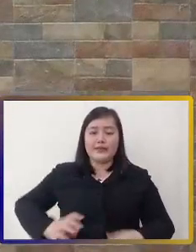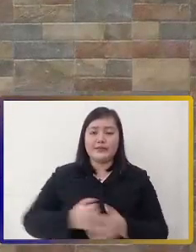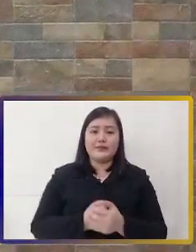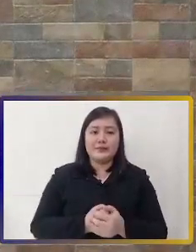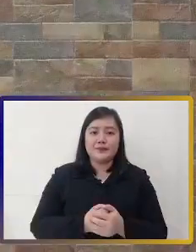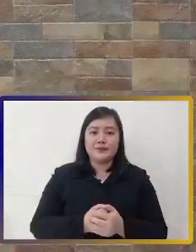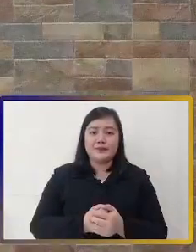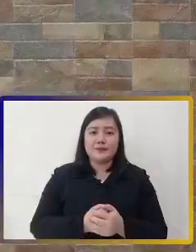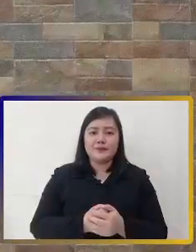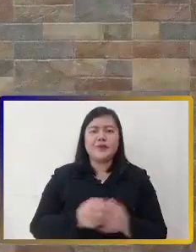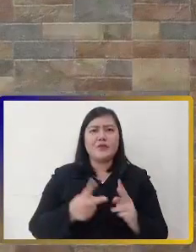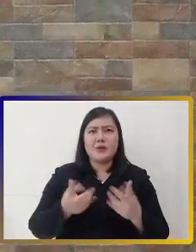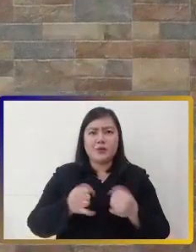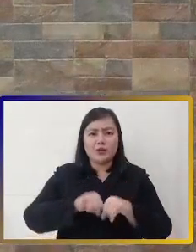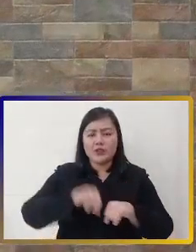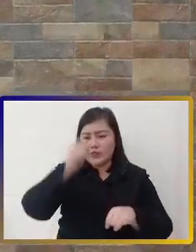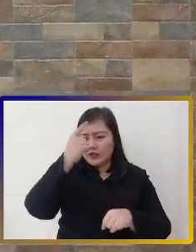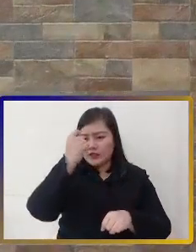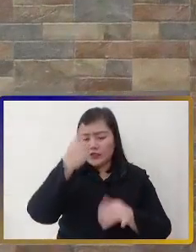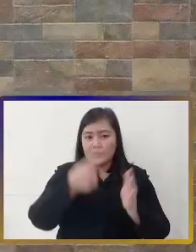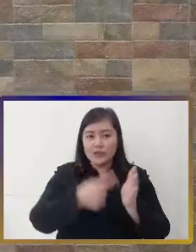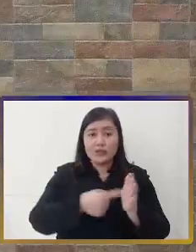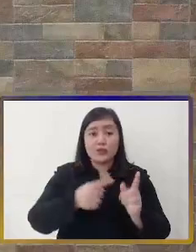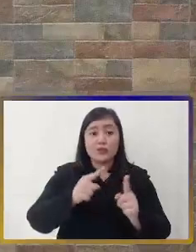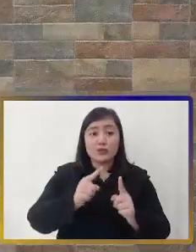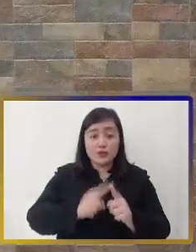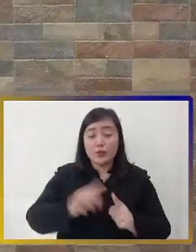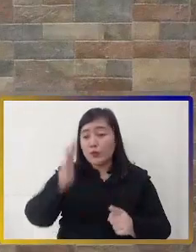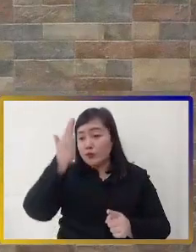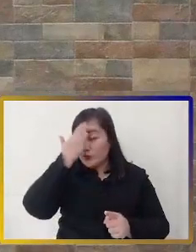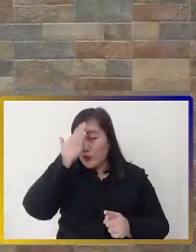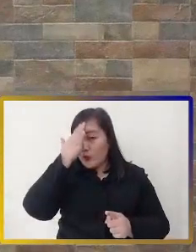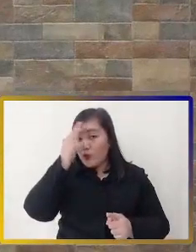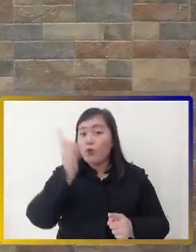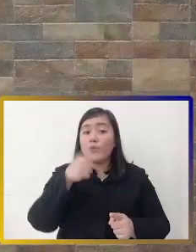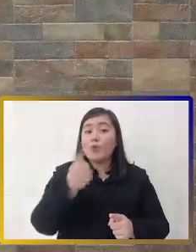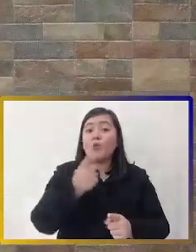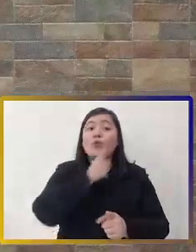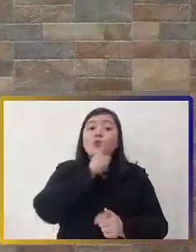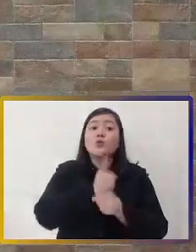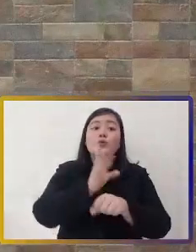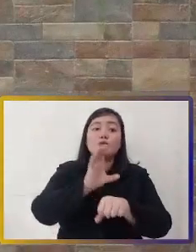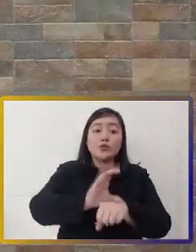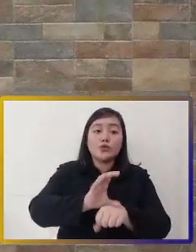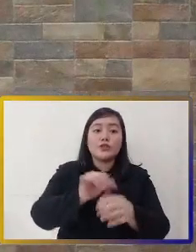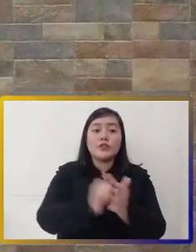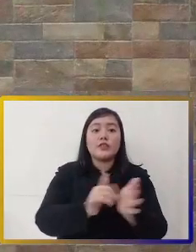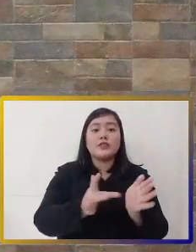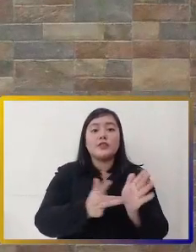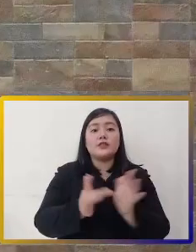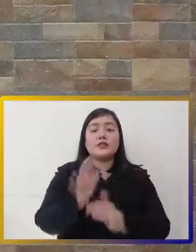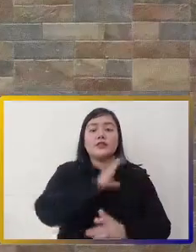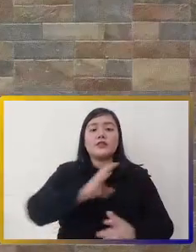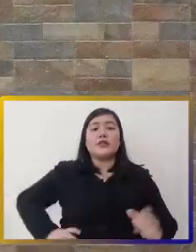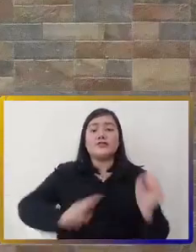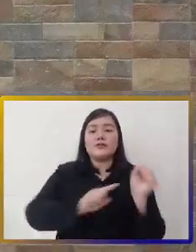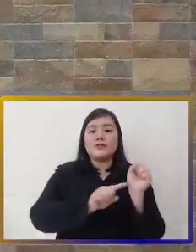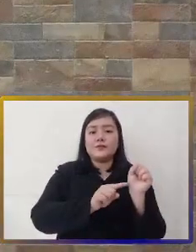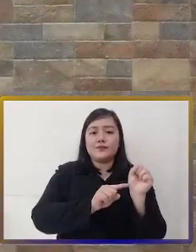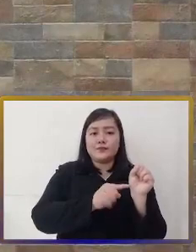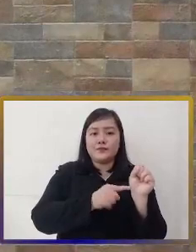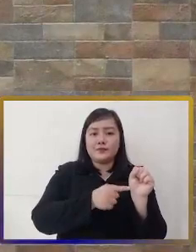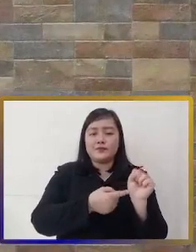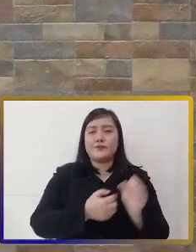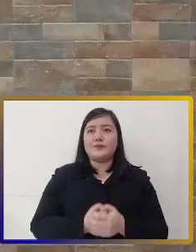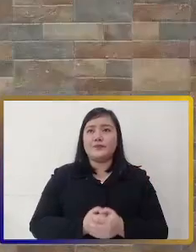na itinatag ng Panginoon Jesucristo. Dito natin maintindihan kung sino ang totoong simbahan na itinatag ng Panginoon Jesucristo. Punta tayo sa